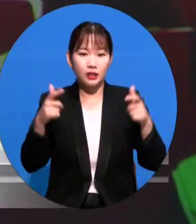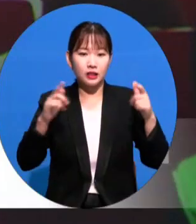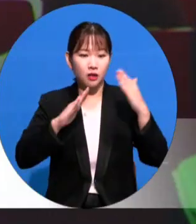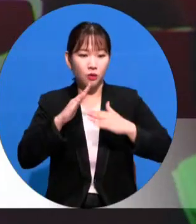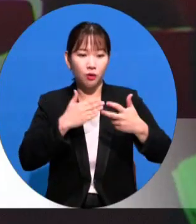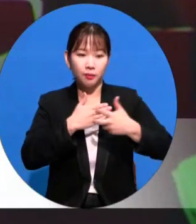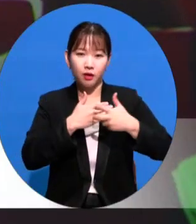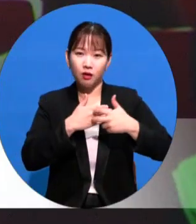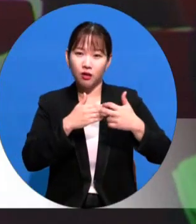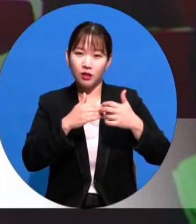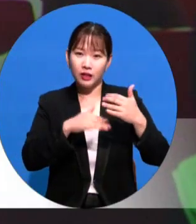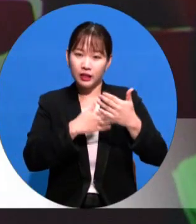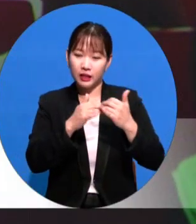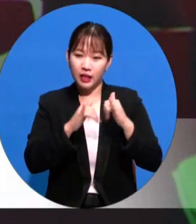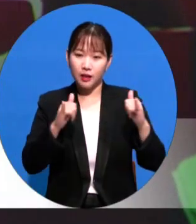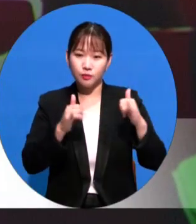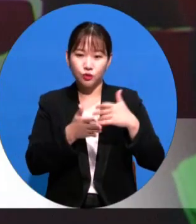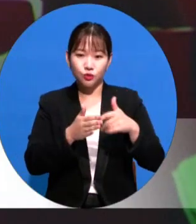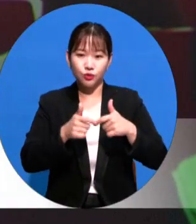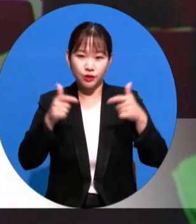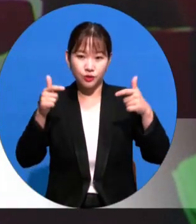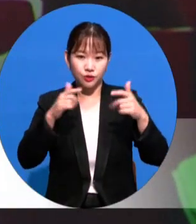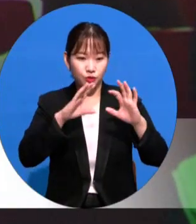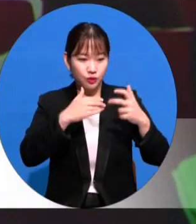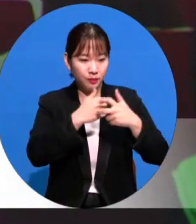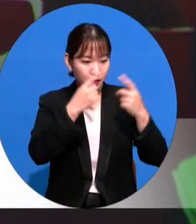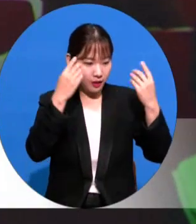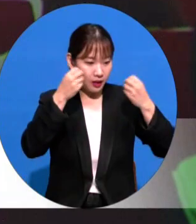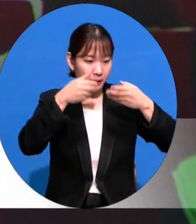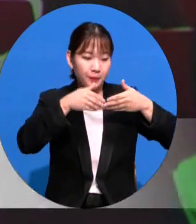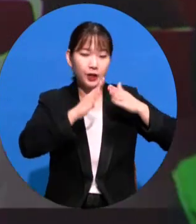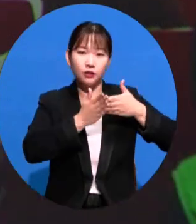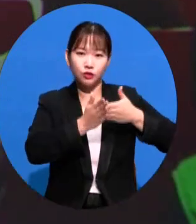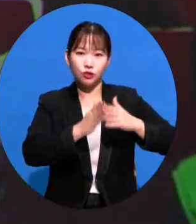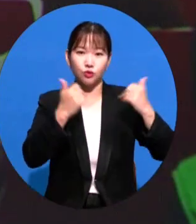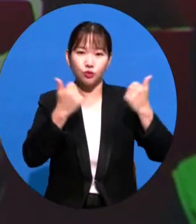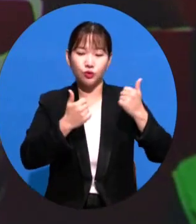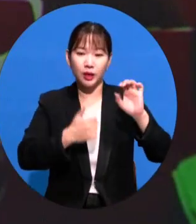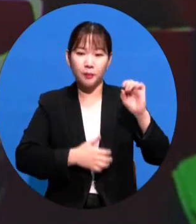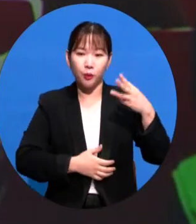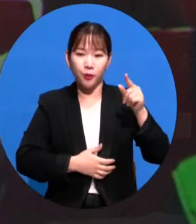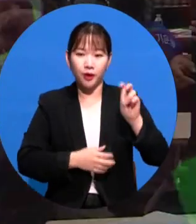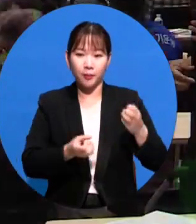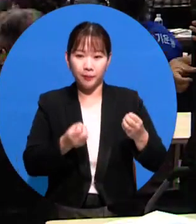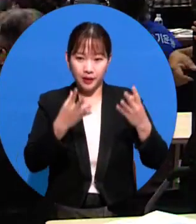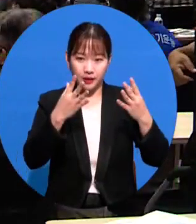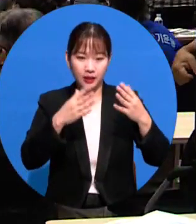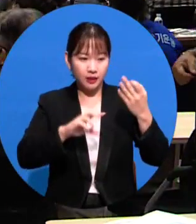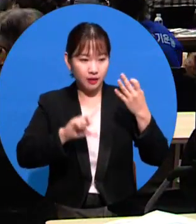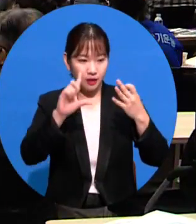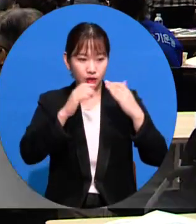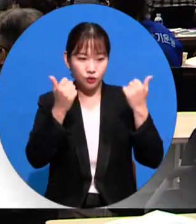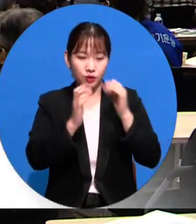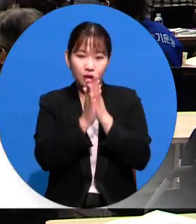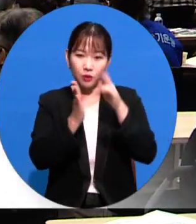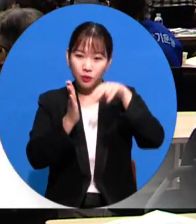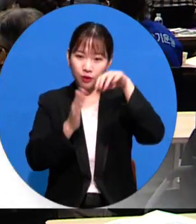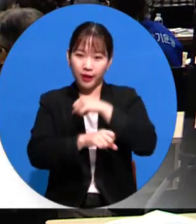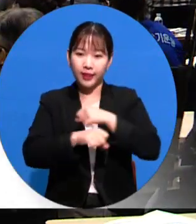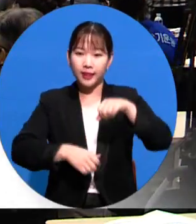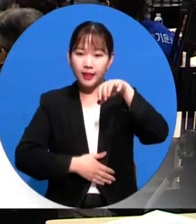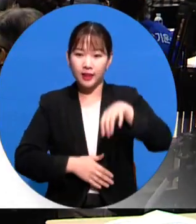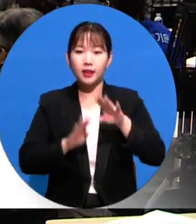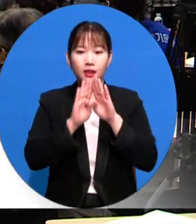지역 공공의료 인력 확충과 국립의과대학 신설을 촉구하는 국회 포럼이 오는 14일 국회 도서관 강당에서